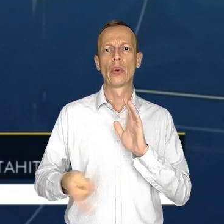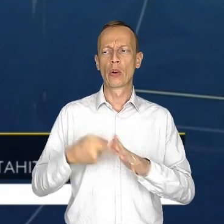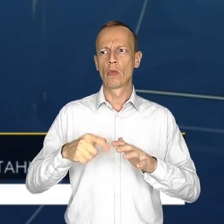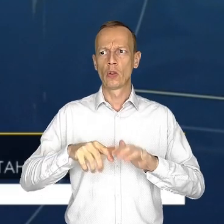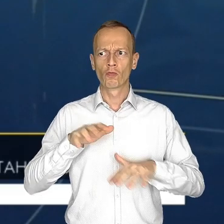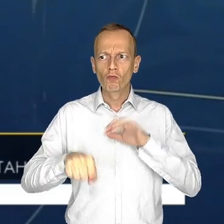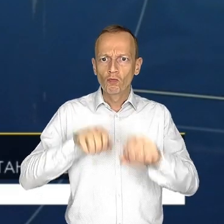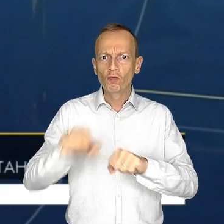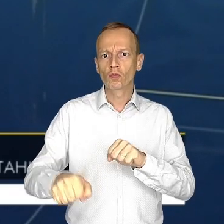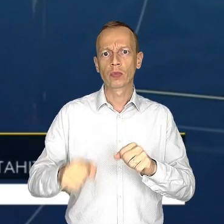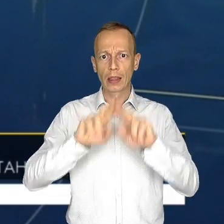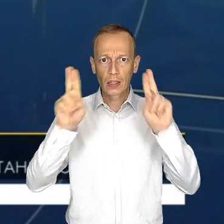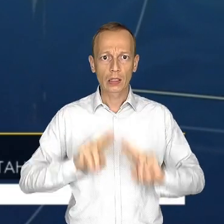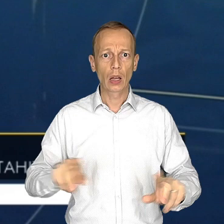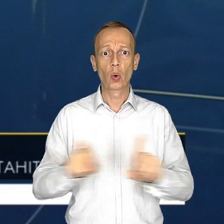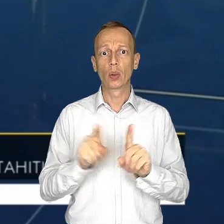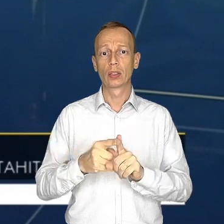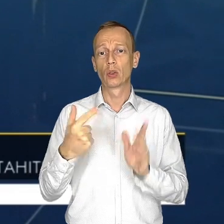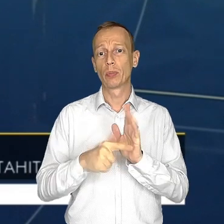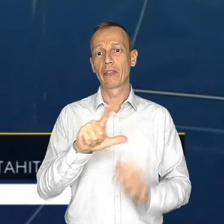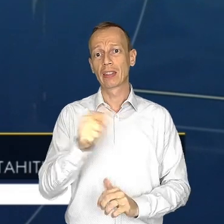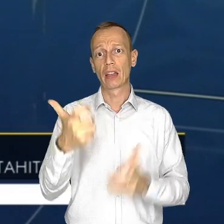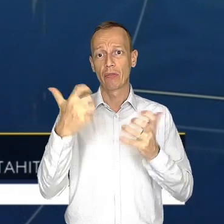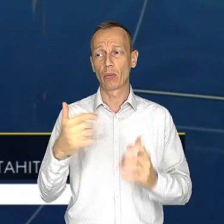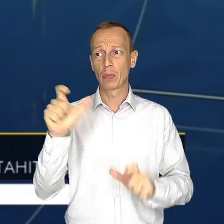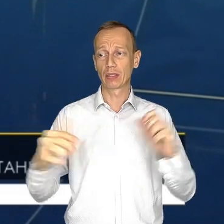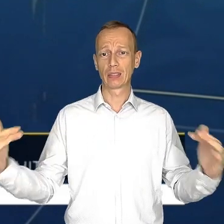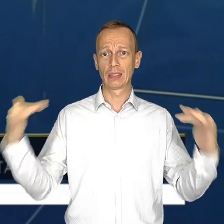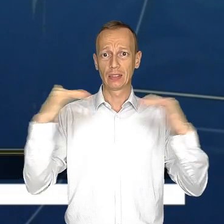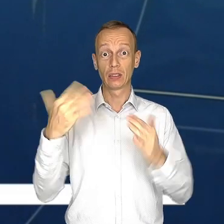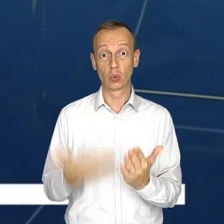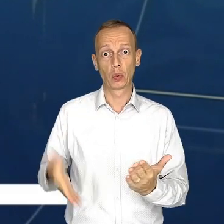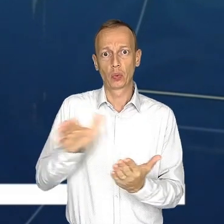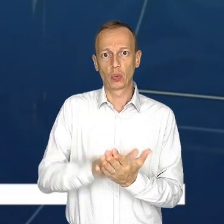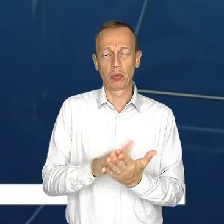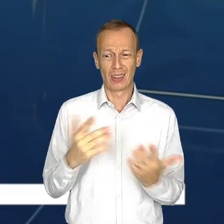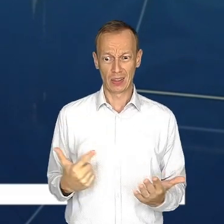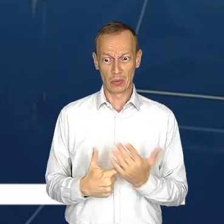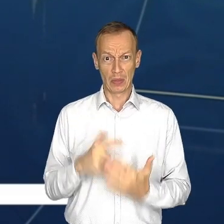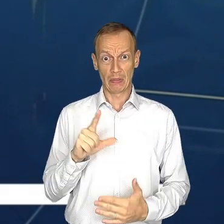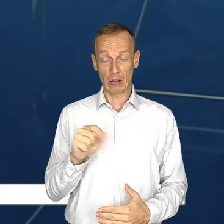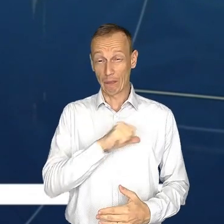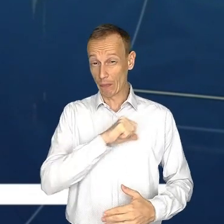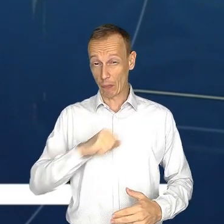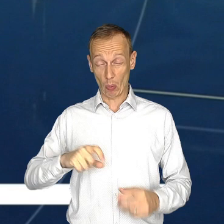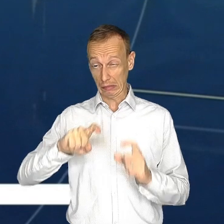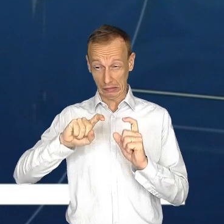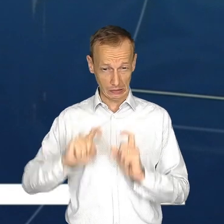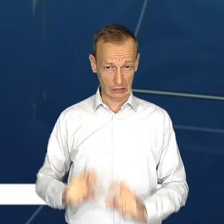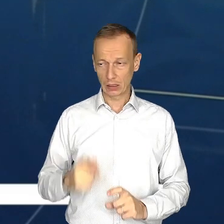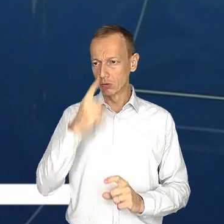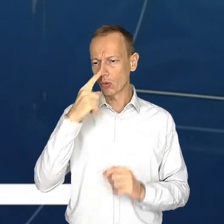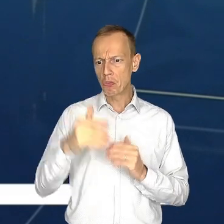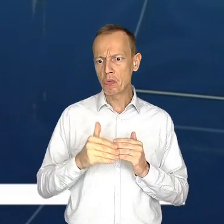à l'international et puis essayer de doubler la fréquentation en 2021 puisque nous sommes au plus bas. En 2020, nous sommes, d'après